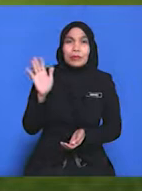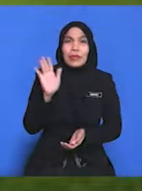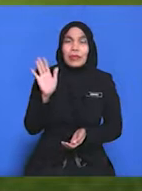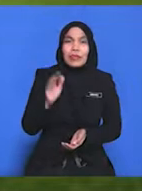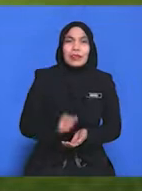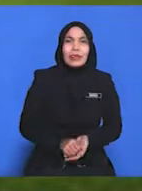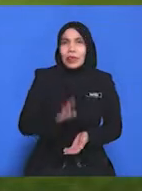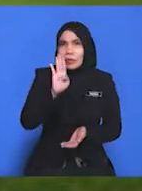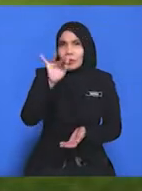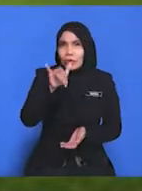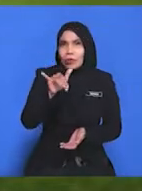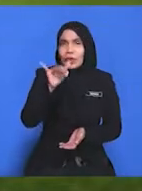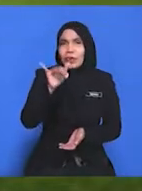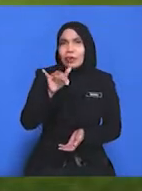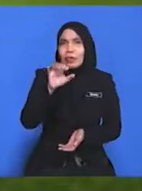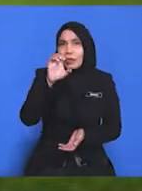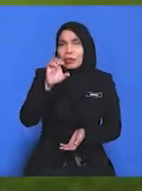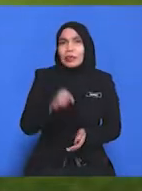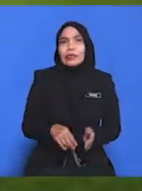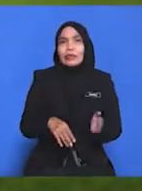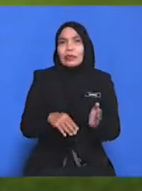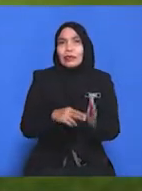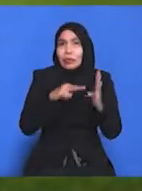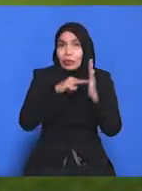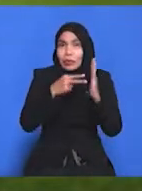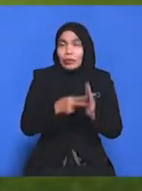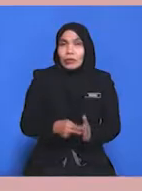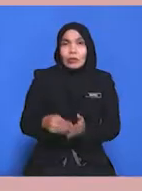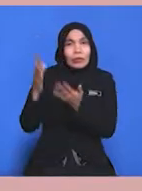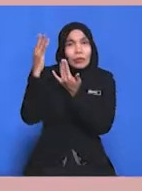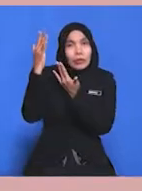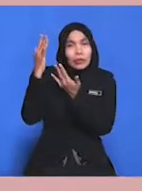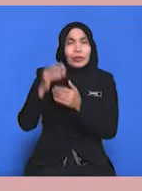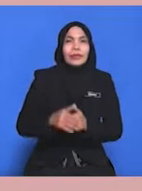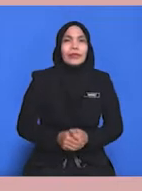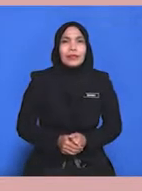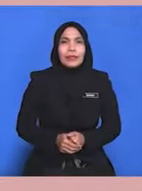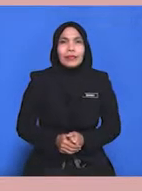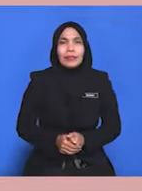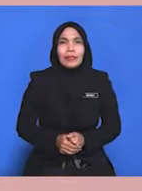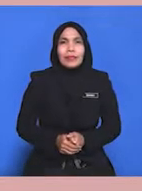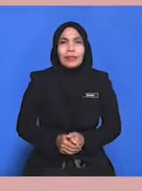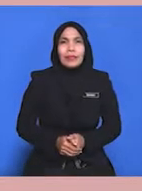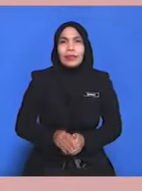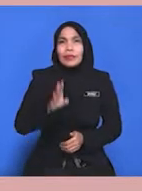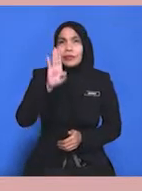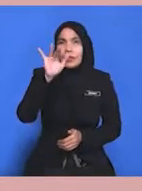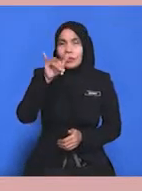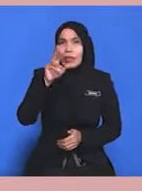di sini bermaksud menunggu. Adakah pelajar pernah mendengar perkataan bye atau menunggu?